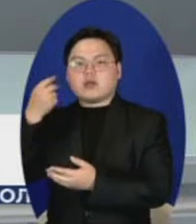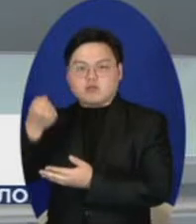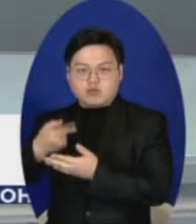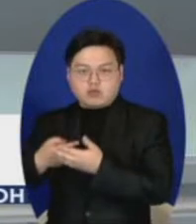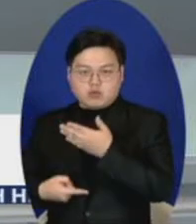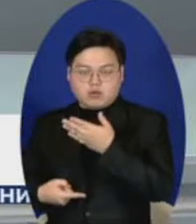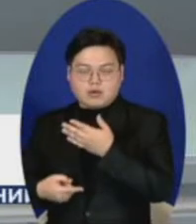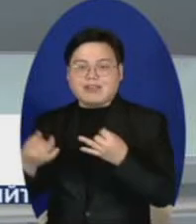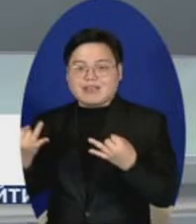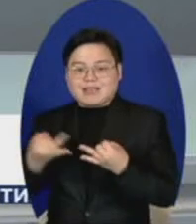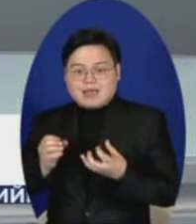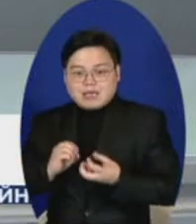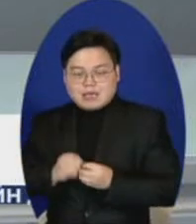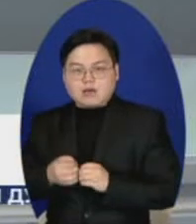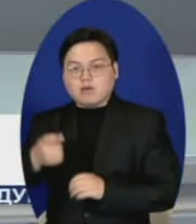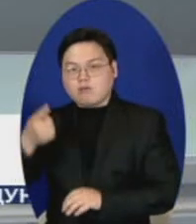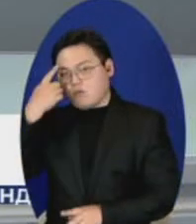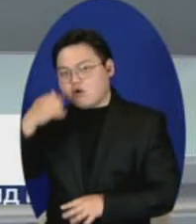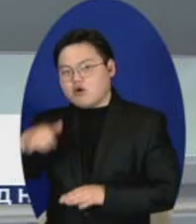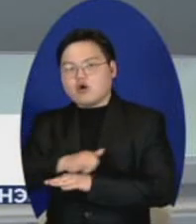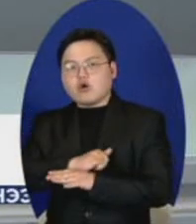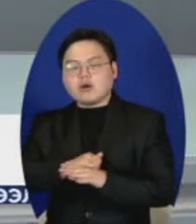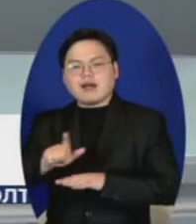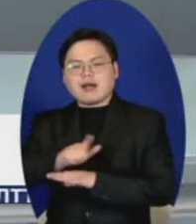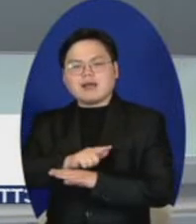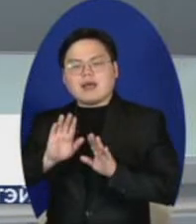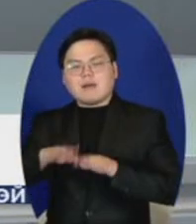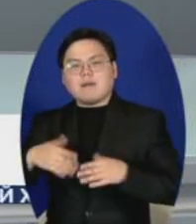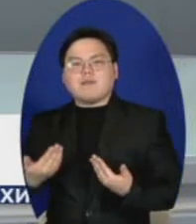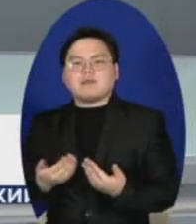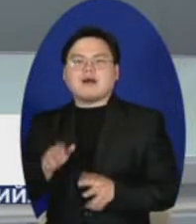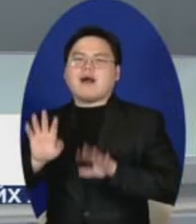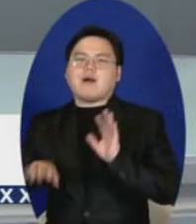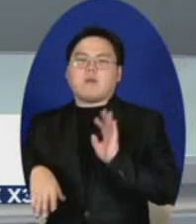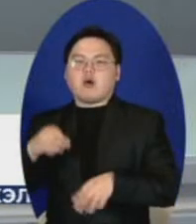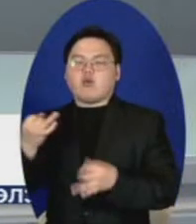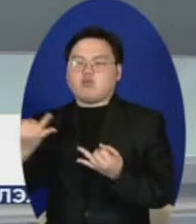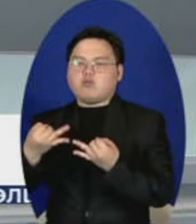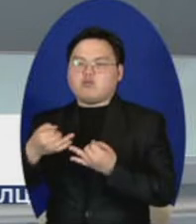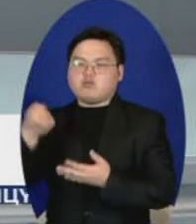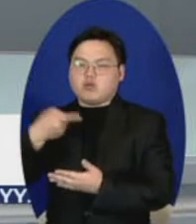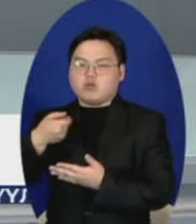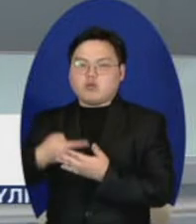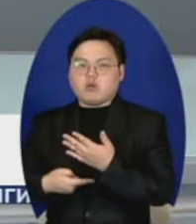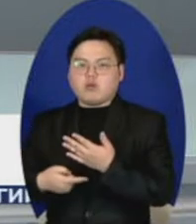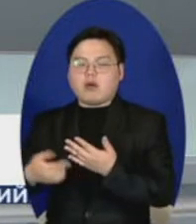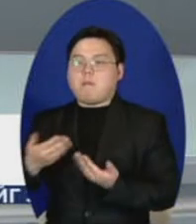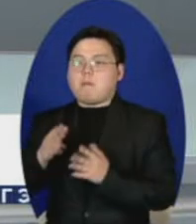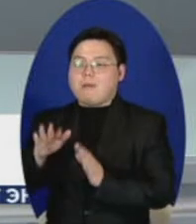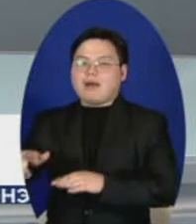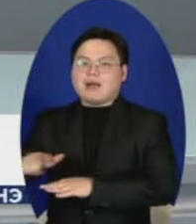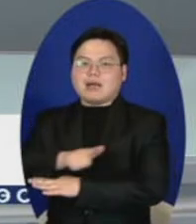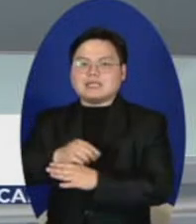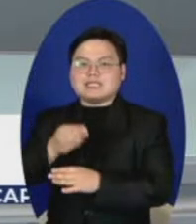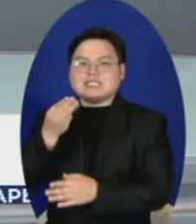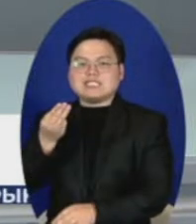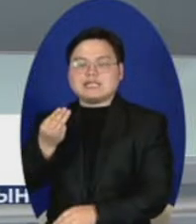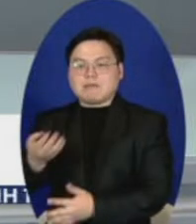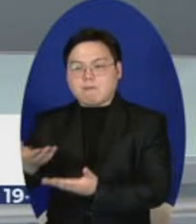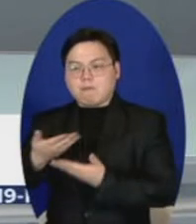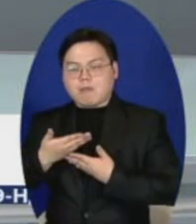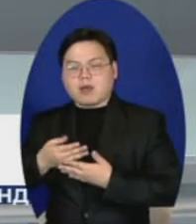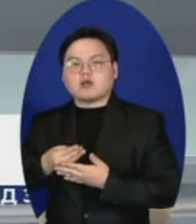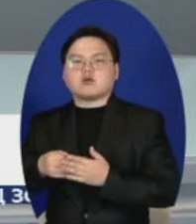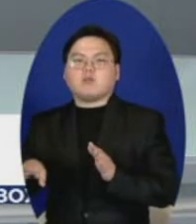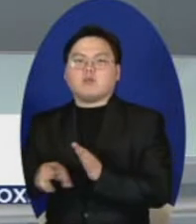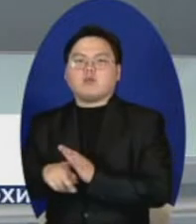ерөнхий шалгалт цахимжилснаар Монгол улсын өнцөг болон бүрээс иргэд шалгалтанд бүртгүүлэх, амьдарч байгаа газараас нь шалгалт өгөх боломжийг бүрдүүлснээр давуу талтай